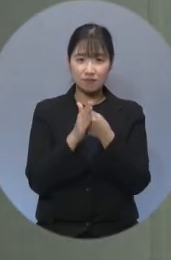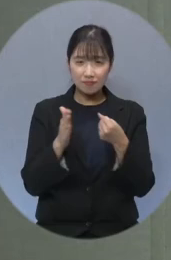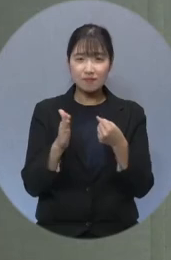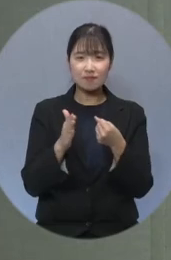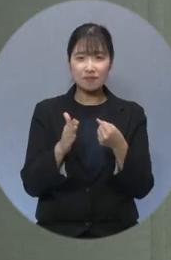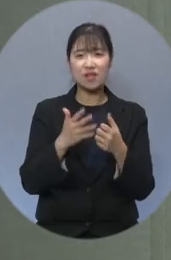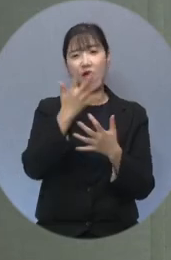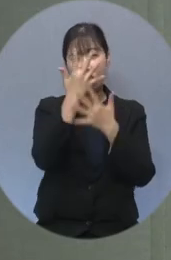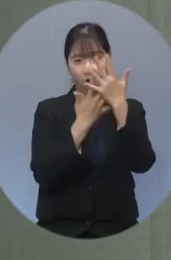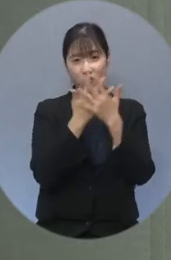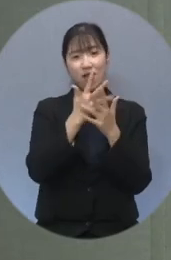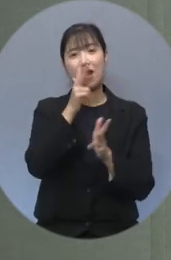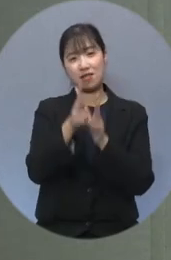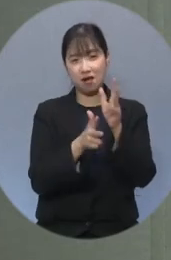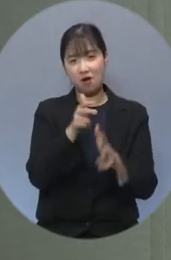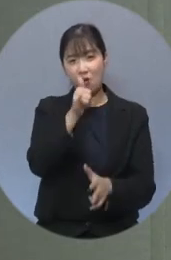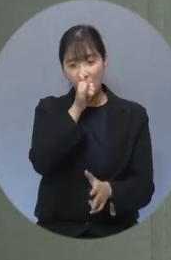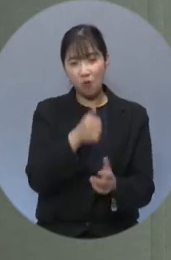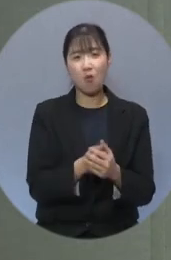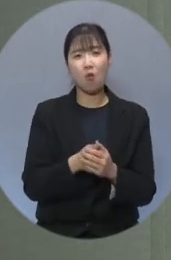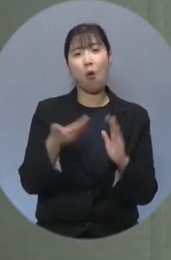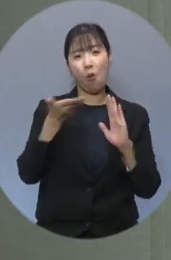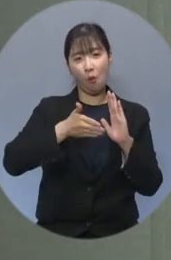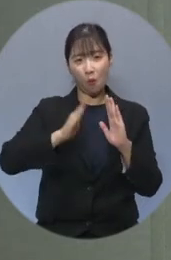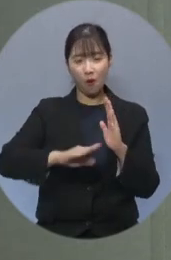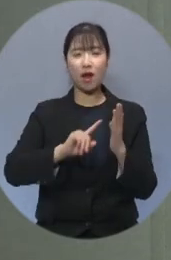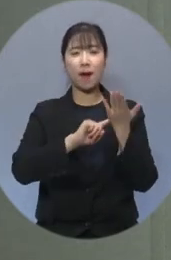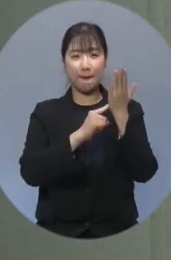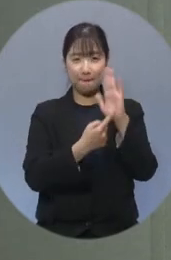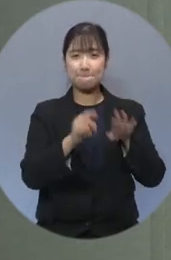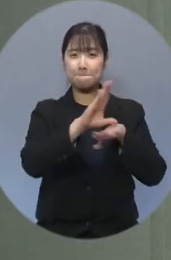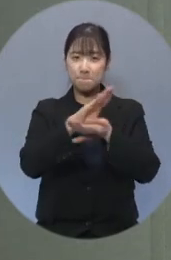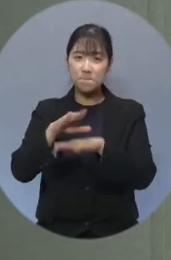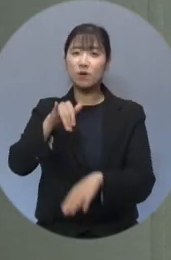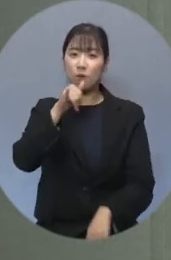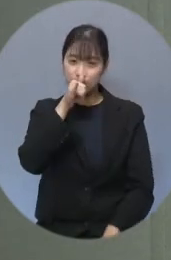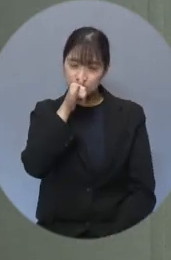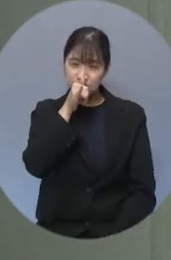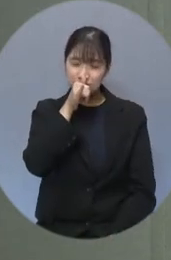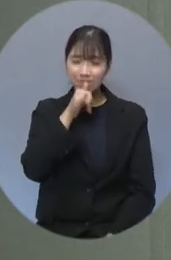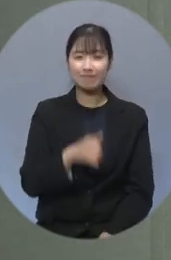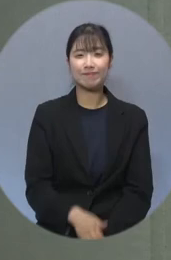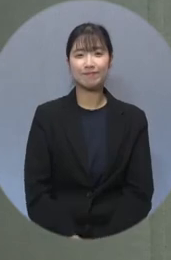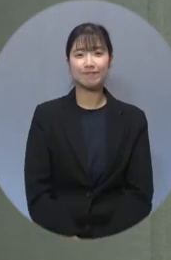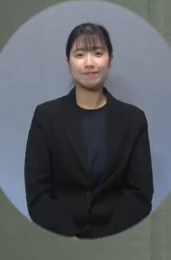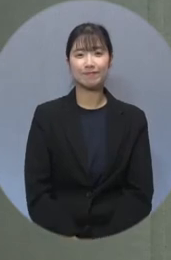각종 영상 사업도 하고 공개 방송도 진행을 하고 그러는데